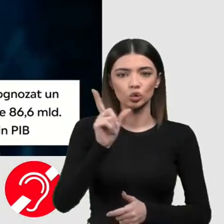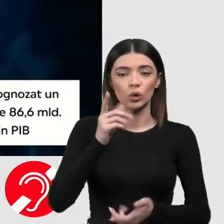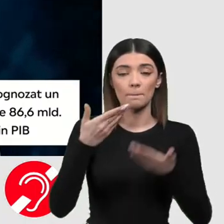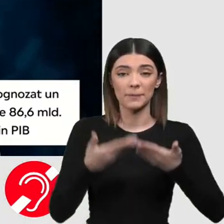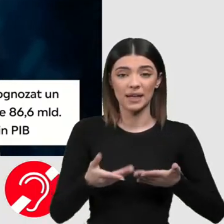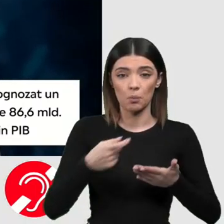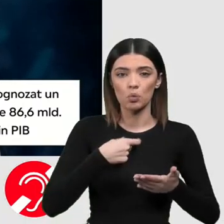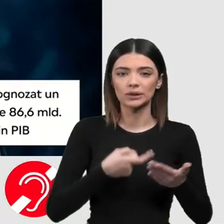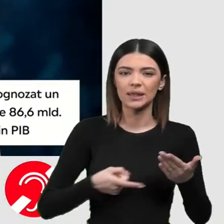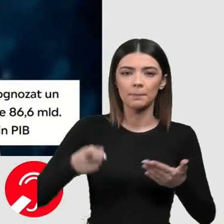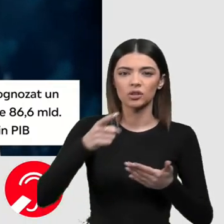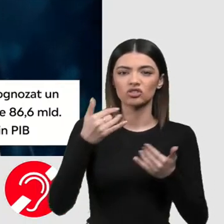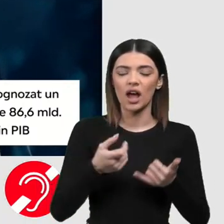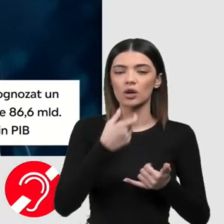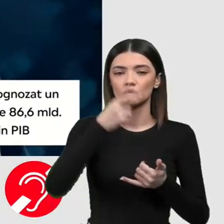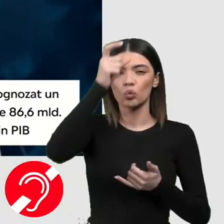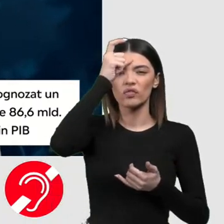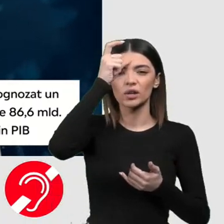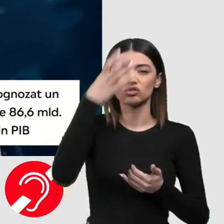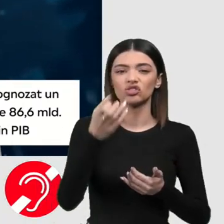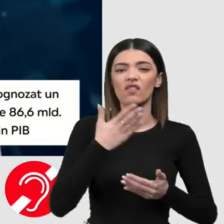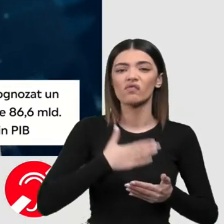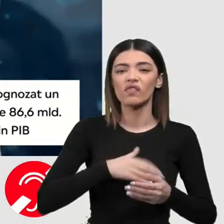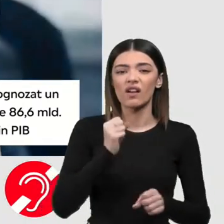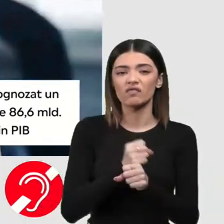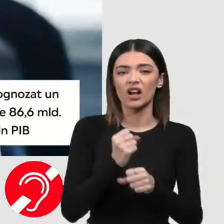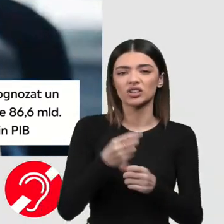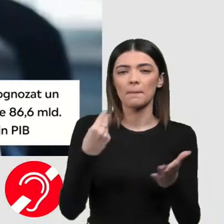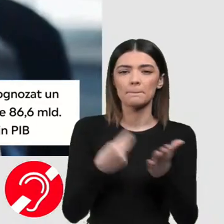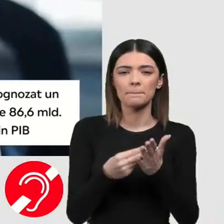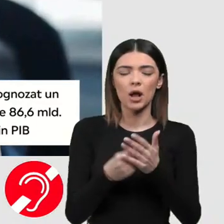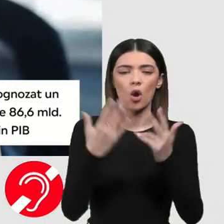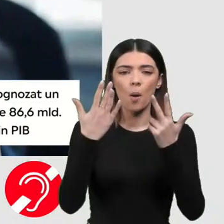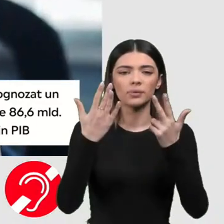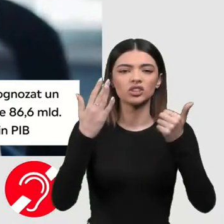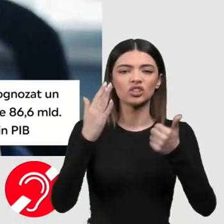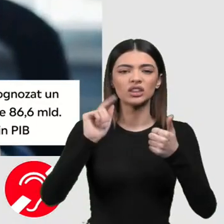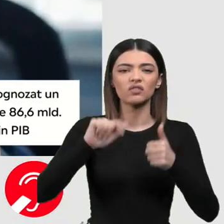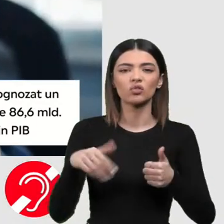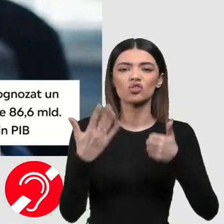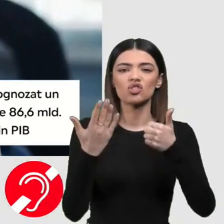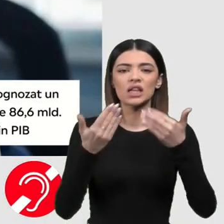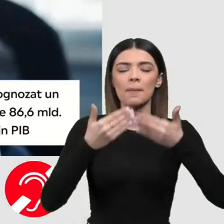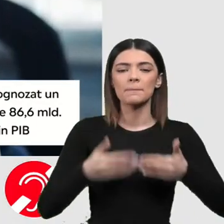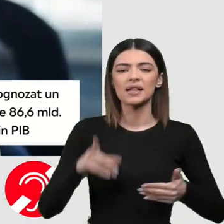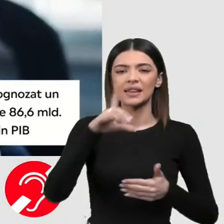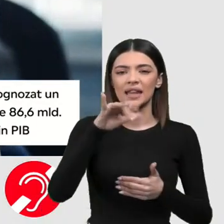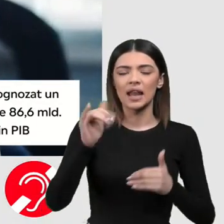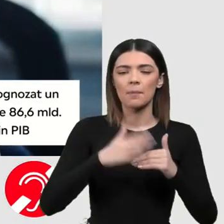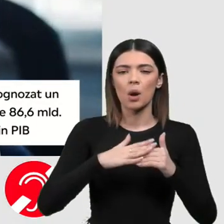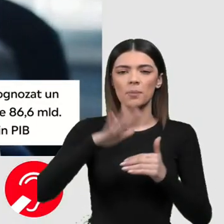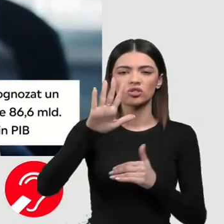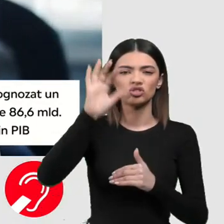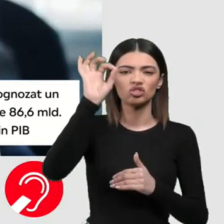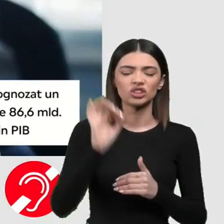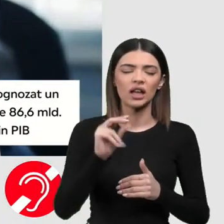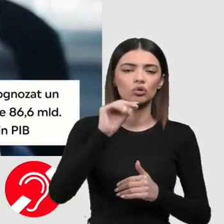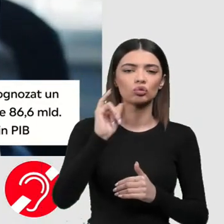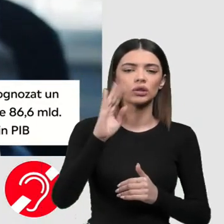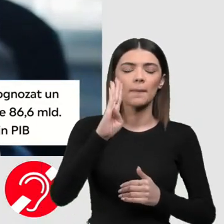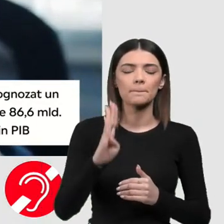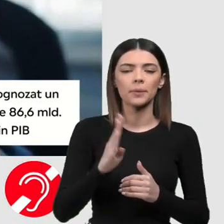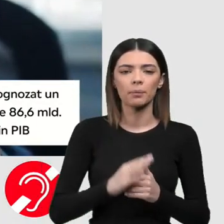luni că deficitul va depăși și în acest an ținta guvernului, care a prognozat pentru acest an un deficit bugetar de 86,6 miliarde de lei,